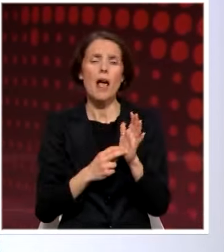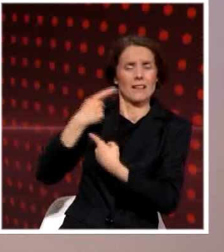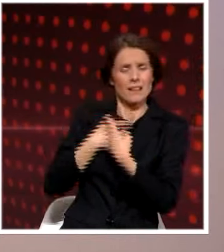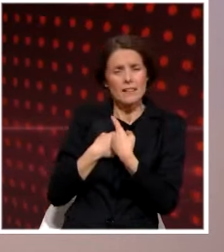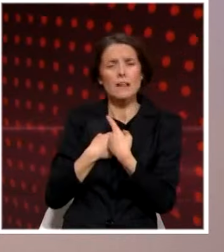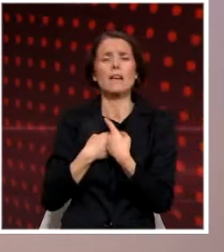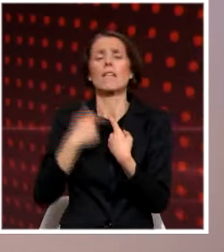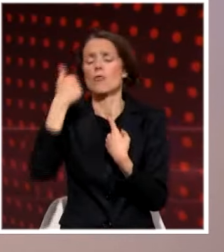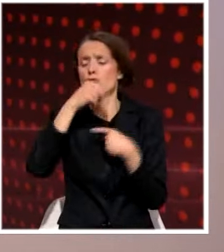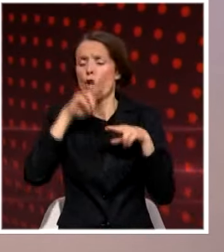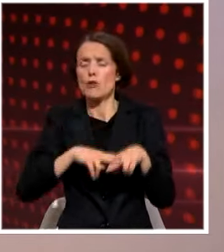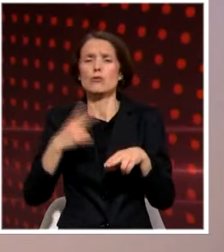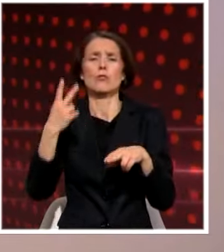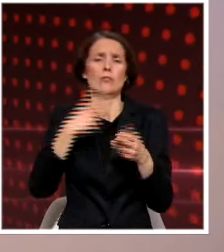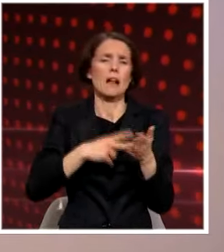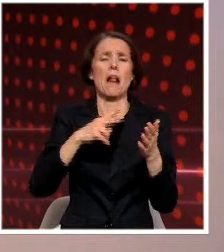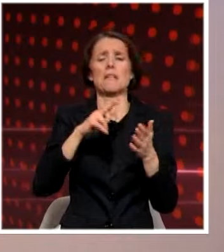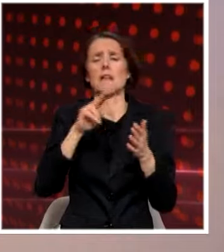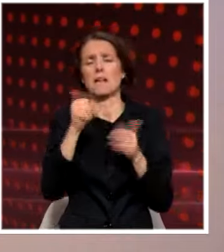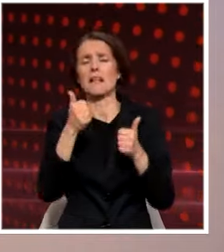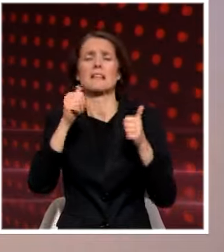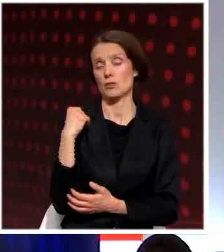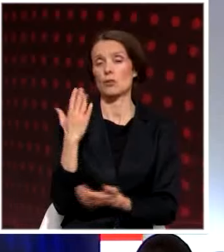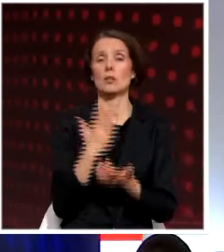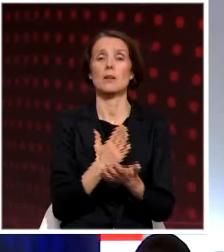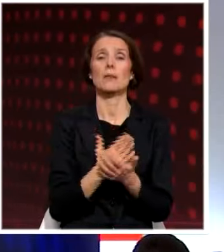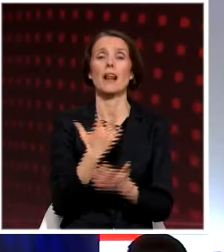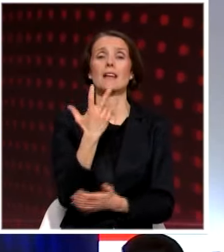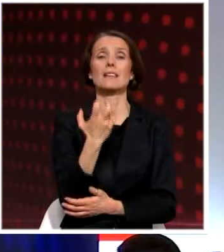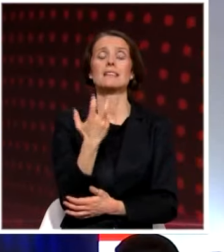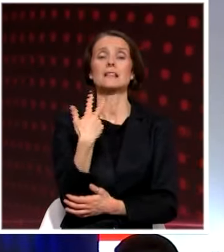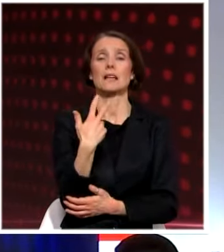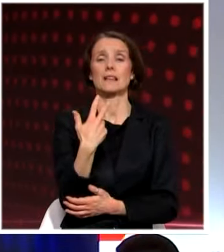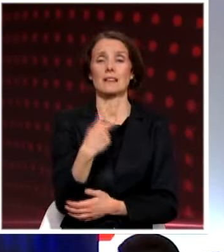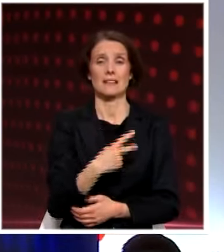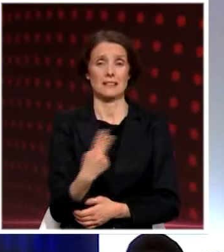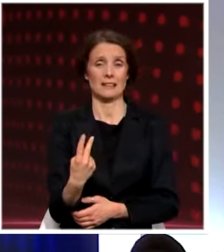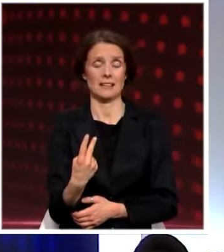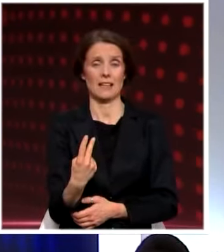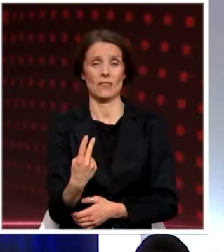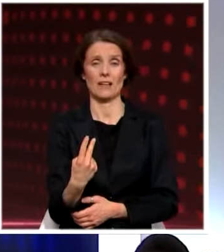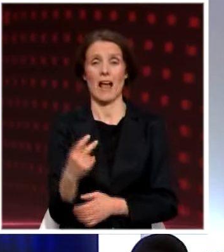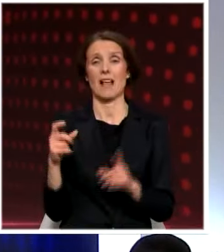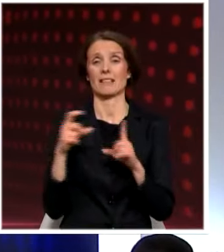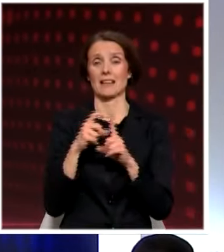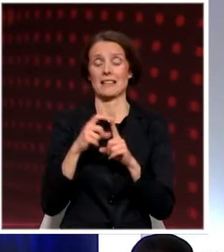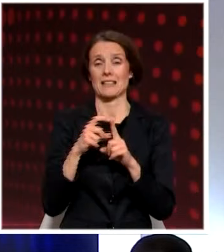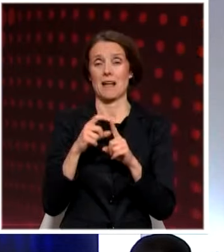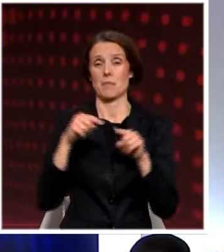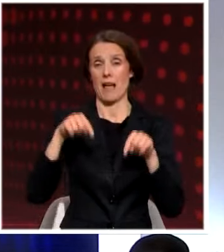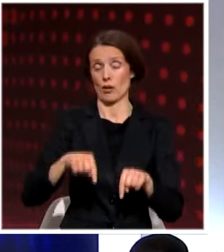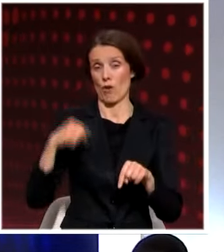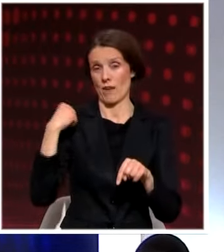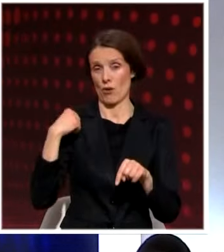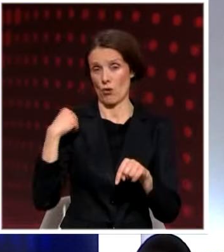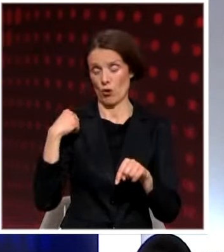végére a szerbiai átlagbér elérheti majd az 1400 eurót. U decembru ove godine očekujemo da će